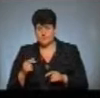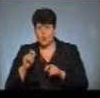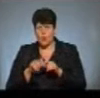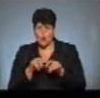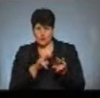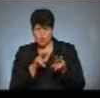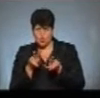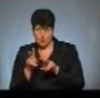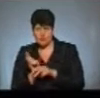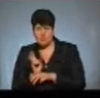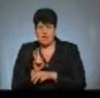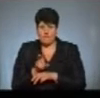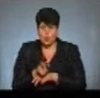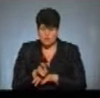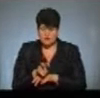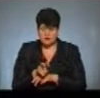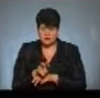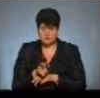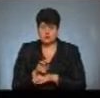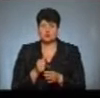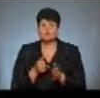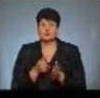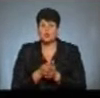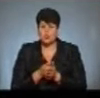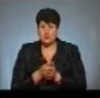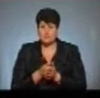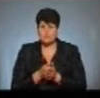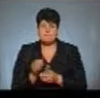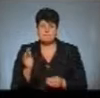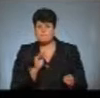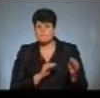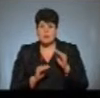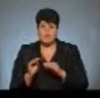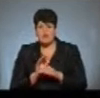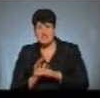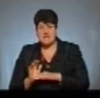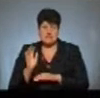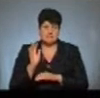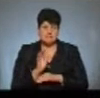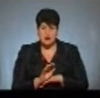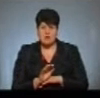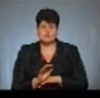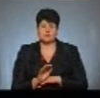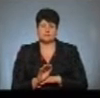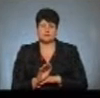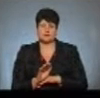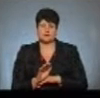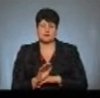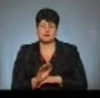контролю на вході до, власне, вже і пакування, і відправки в пункт обробки